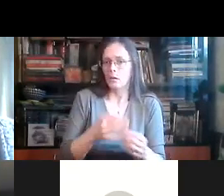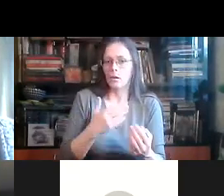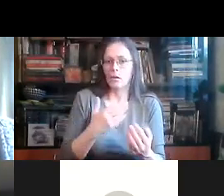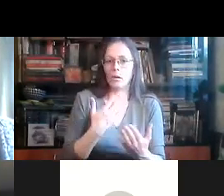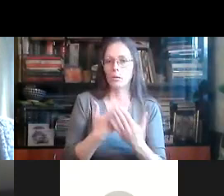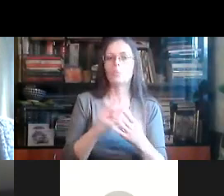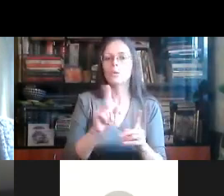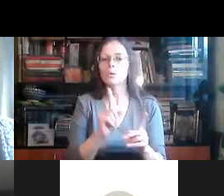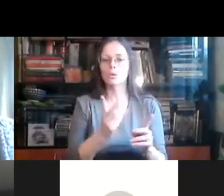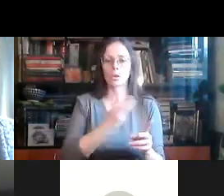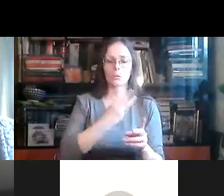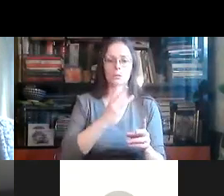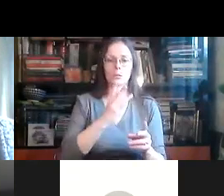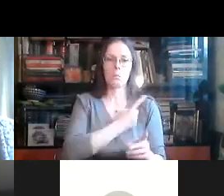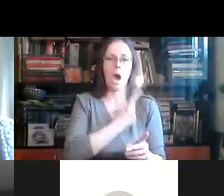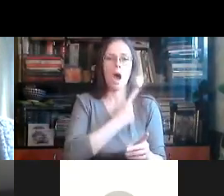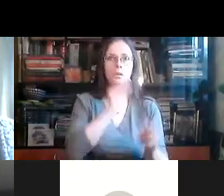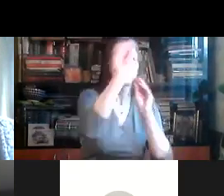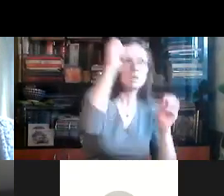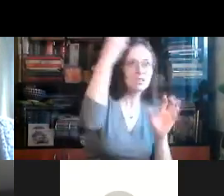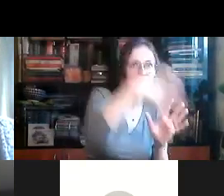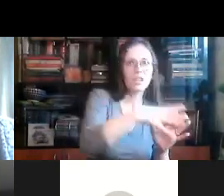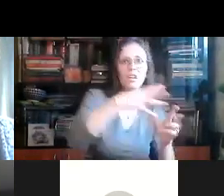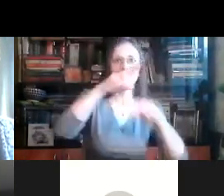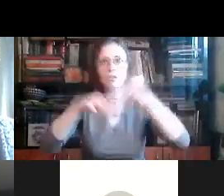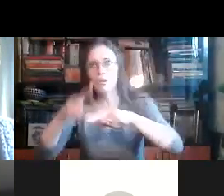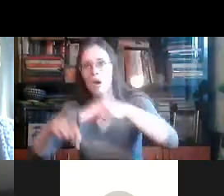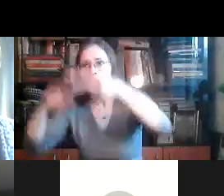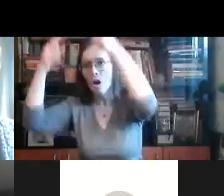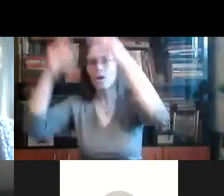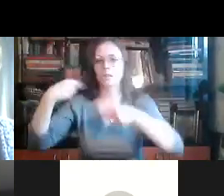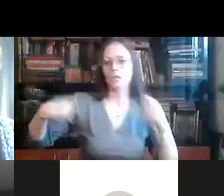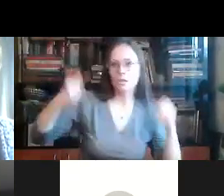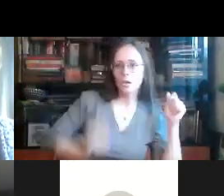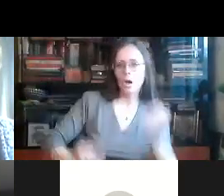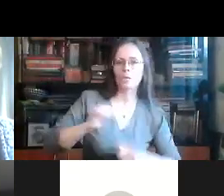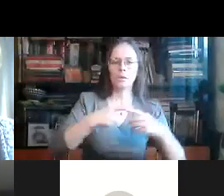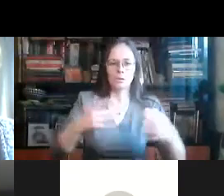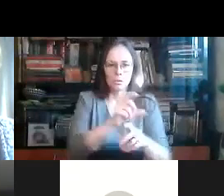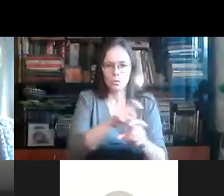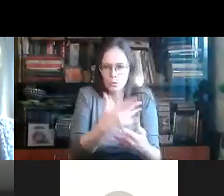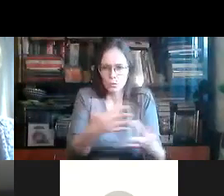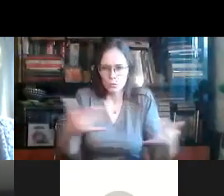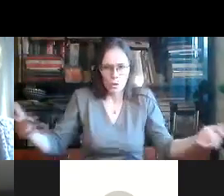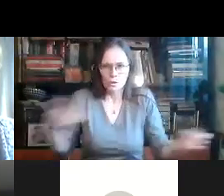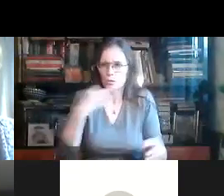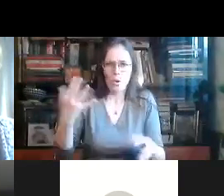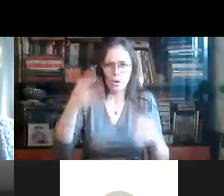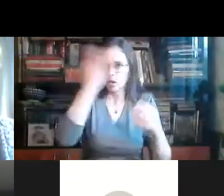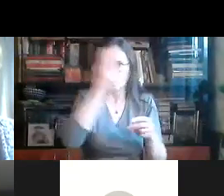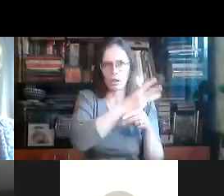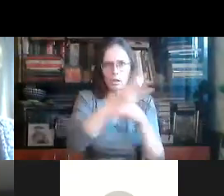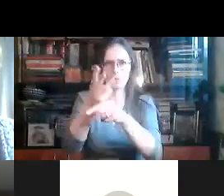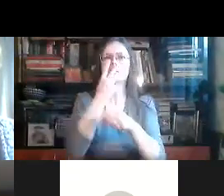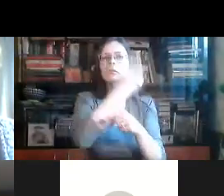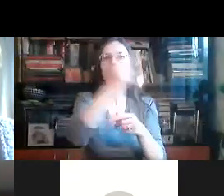взаимодействуют. То есть пока идет такой вот очень плотный разговор о том, как вообще этот весь